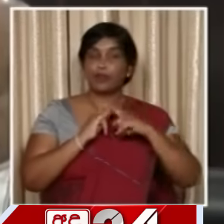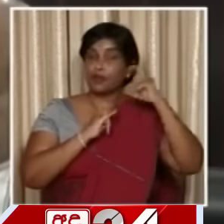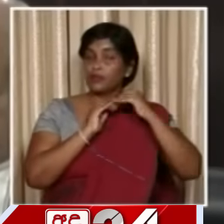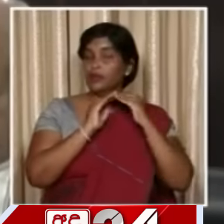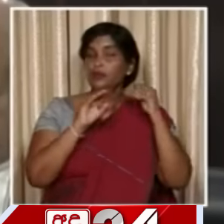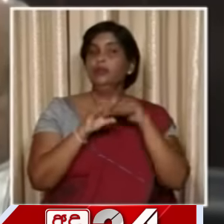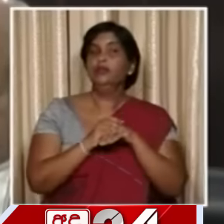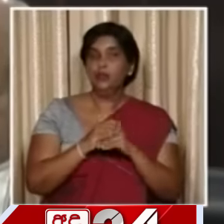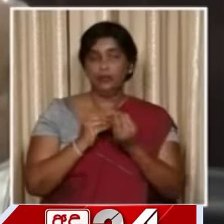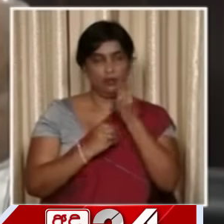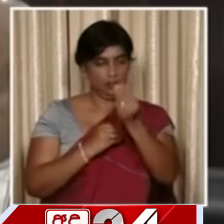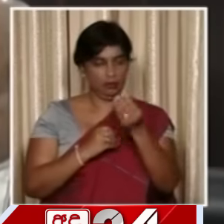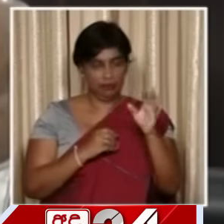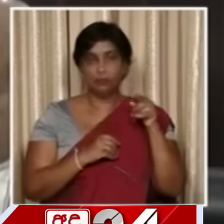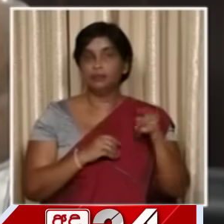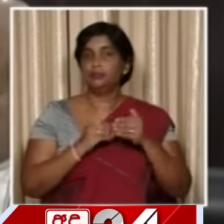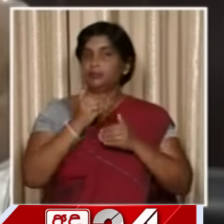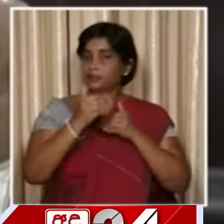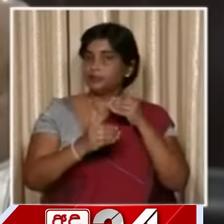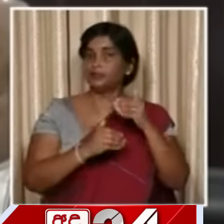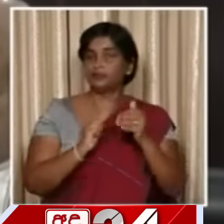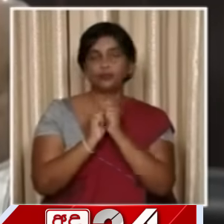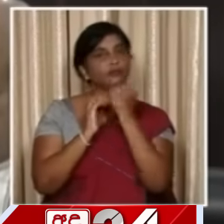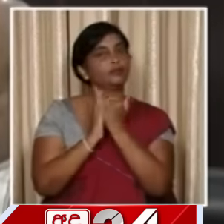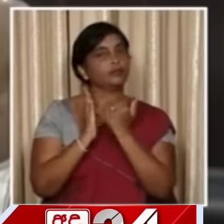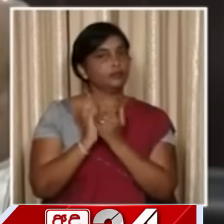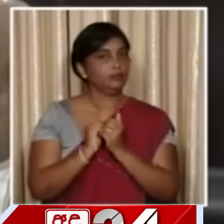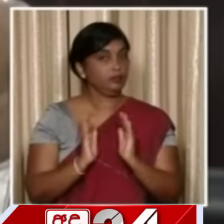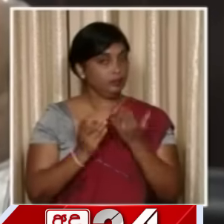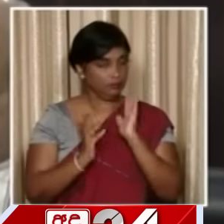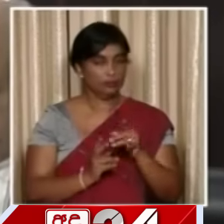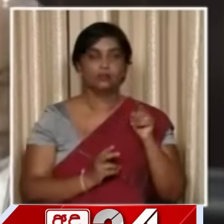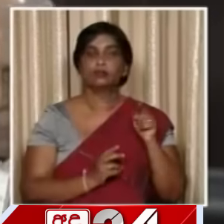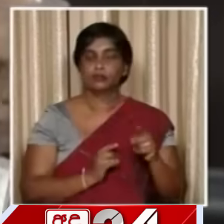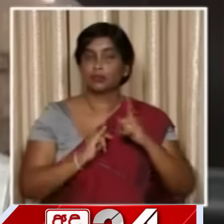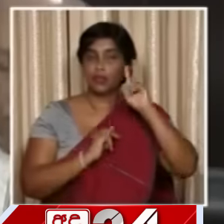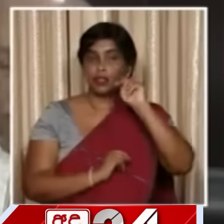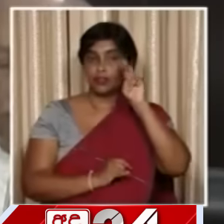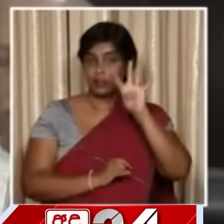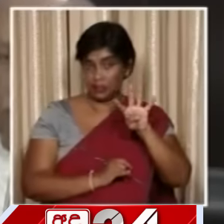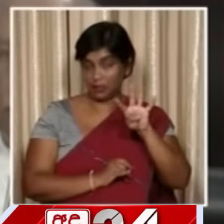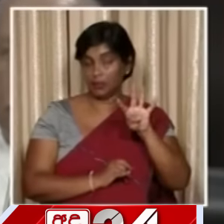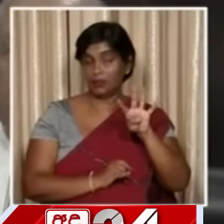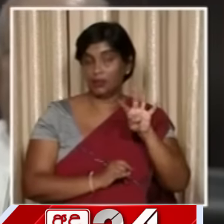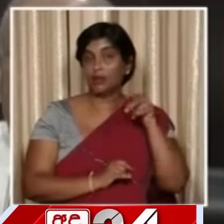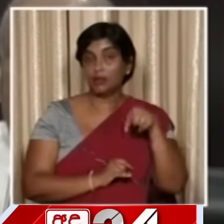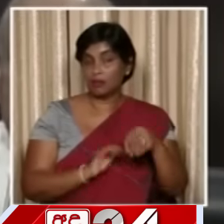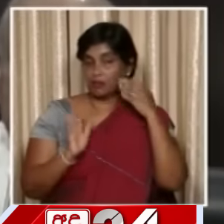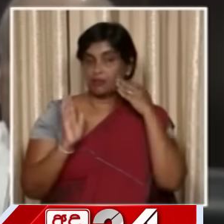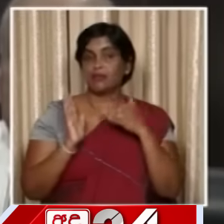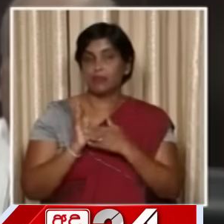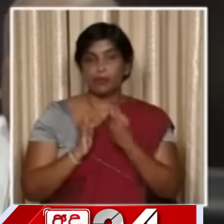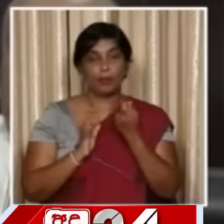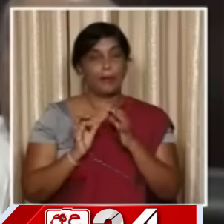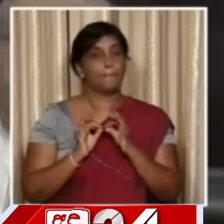මගින් පිරිනැමෙනවා. පියවරෙන් පියවර මෙම වැඩසටහන් ක්‍රියාත්මක වන අතර 2024 සඳහා මේ වෙනුවෙන්